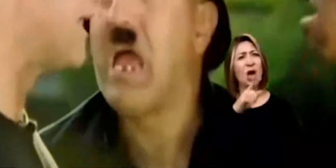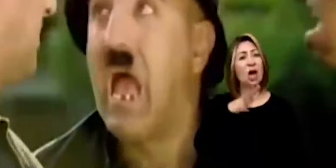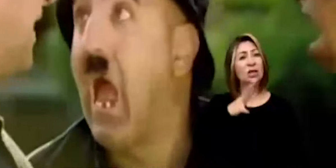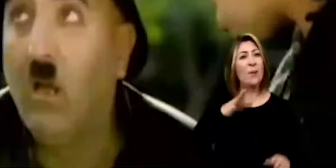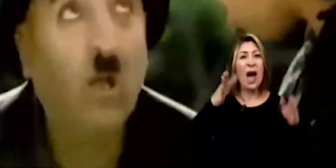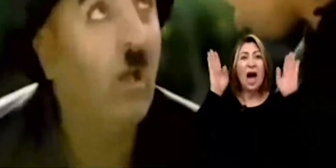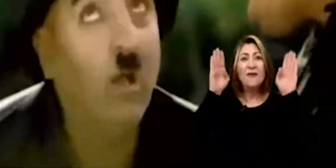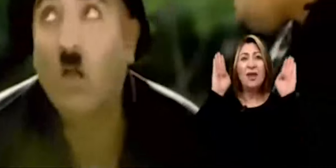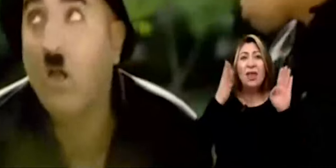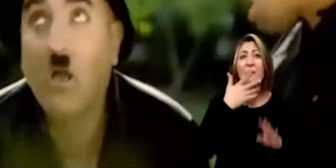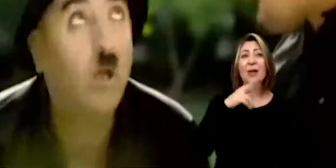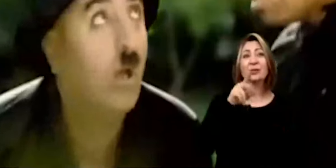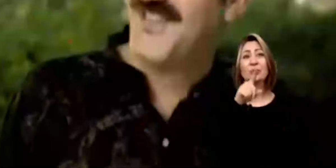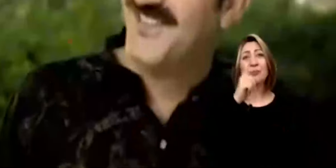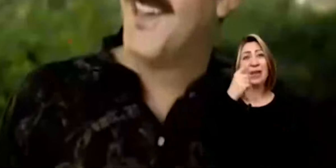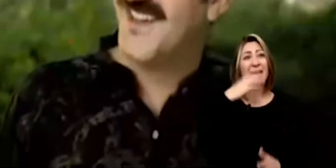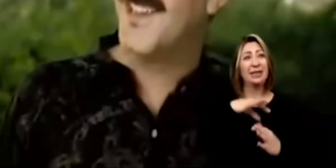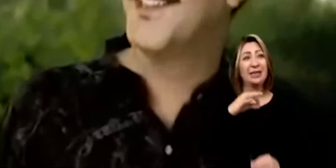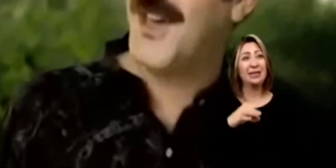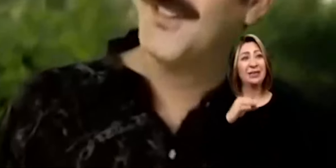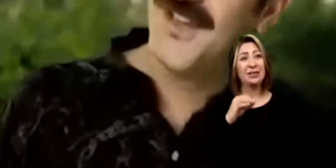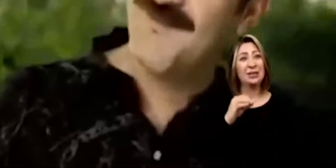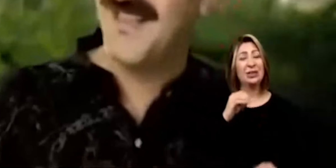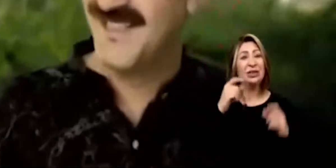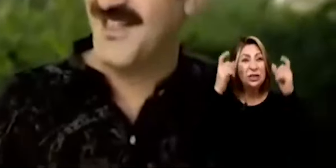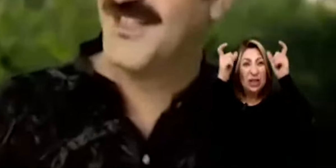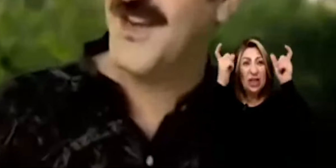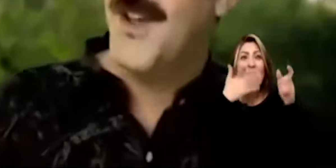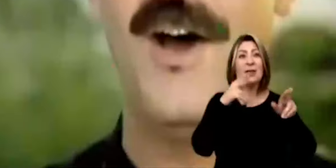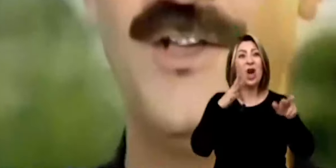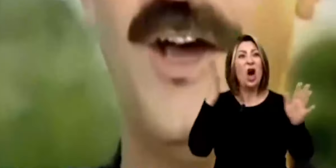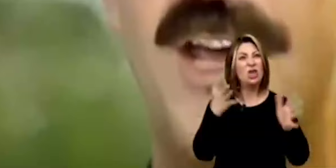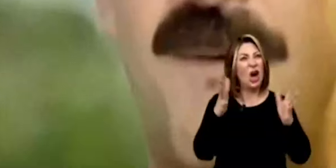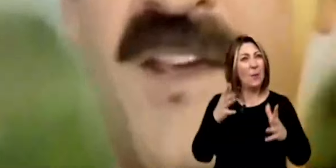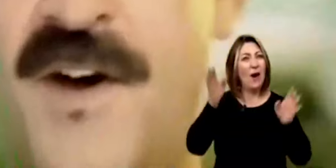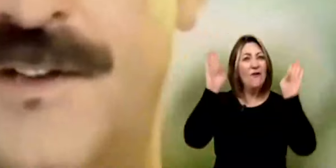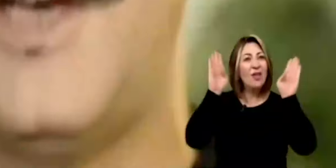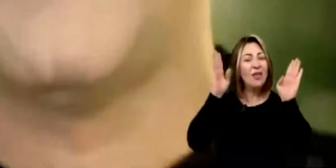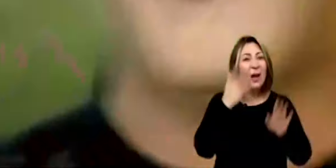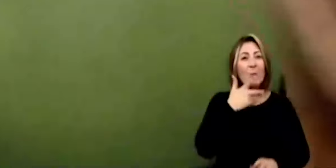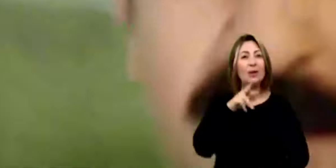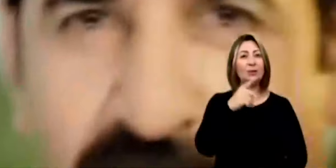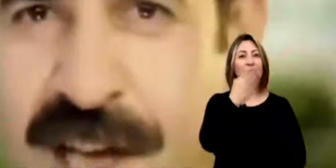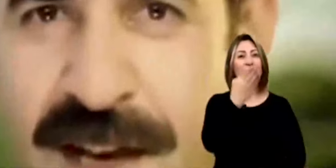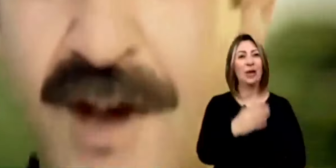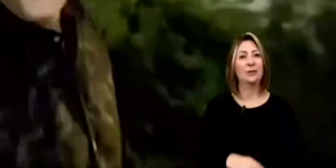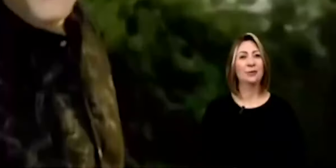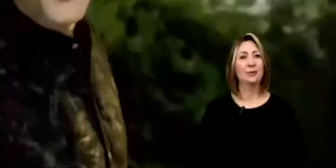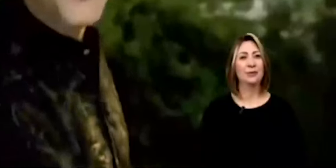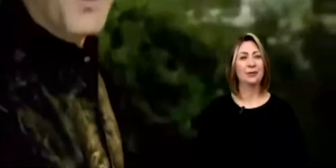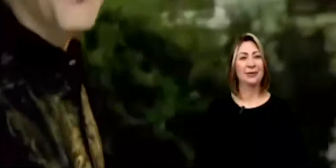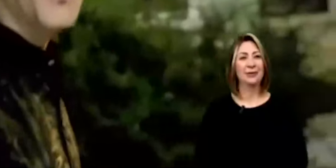Acayip hayvanlara benziyorsun dedin birilerine. Cinlere, şeytanlara benzirsen, acayip hayvanlara